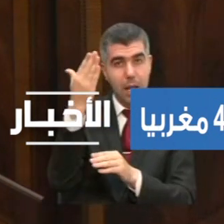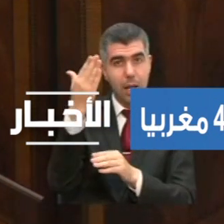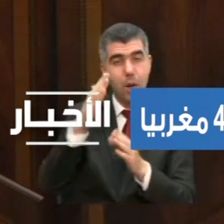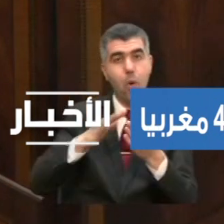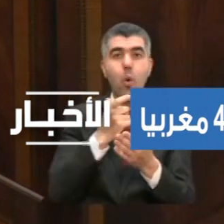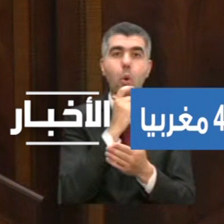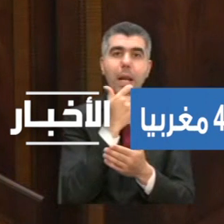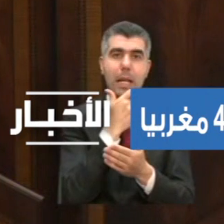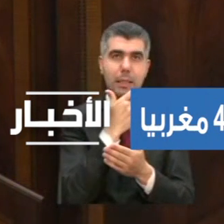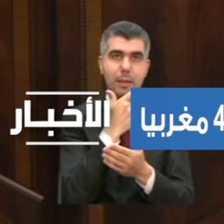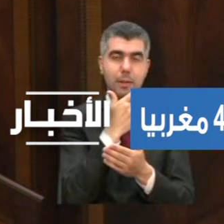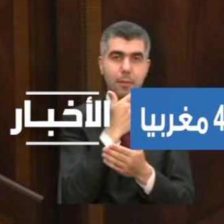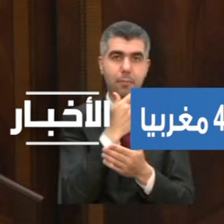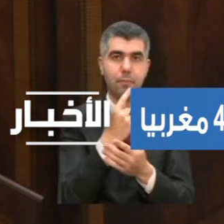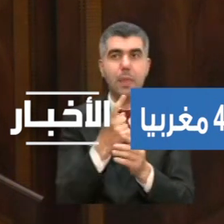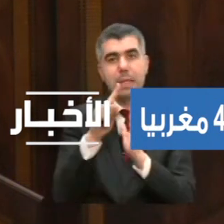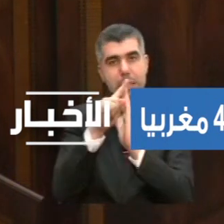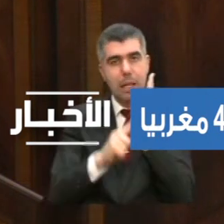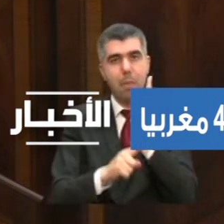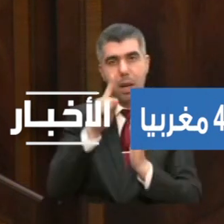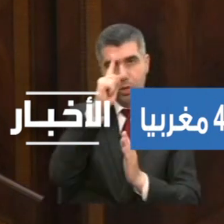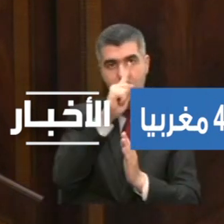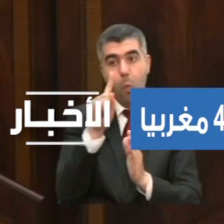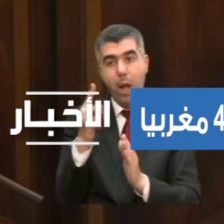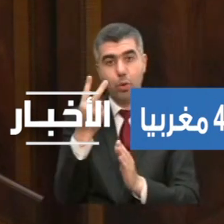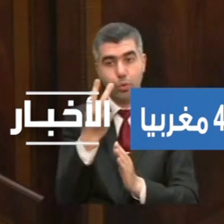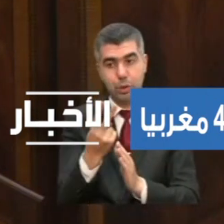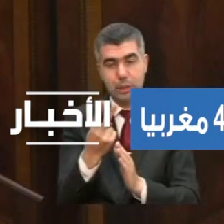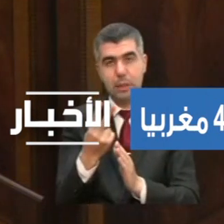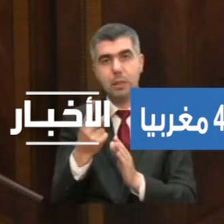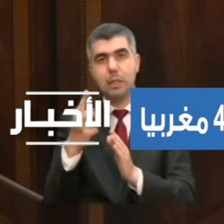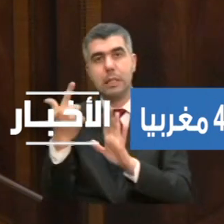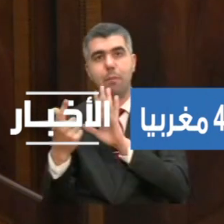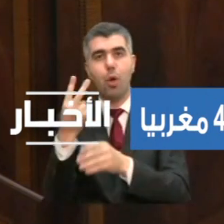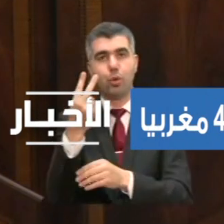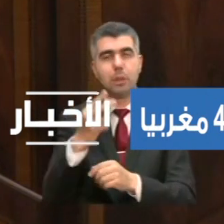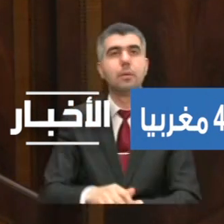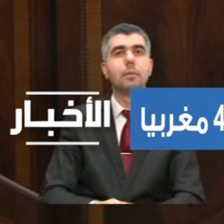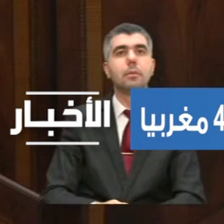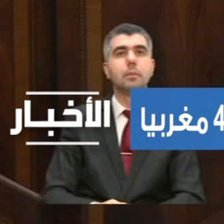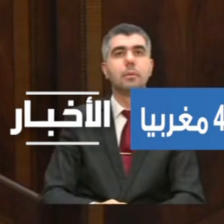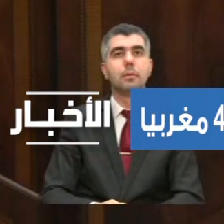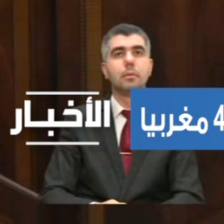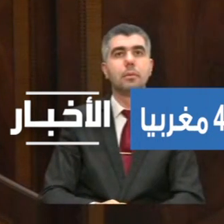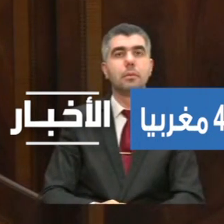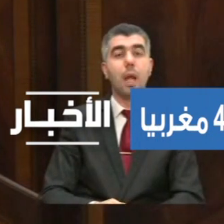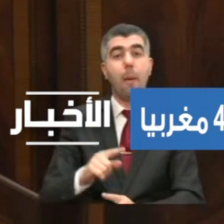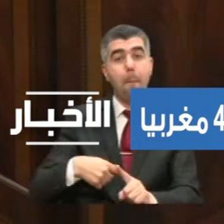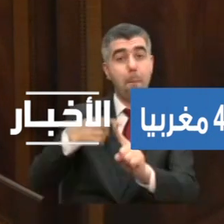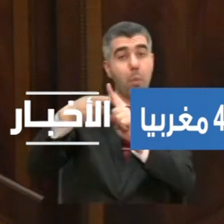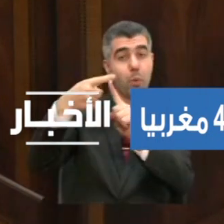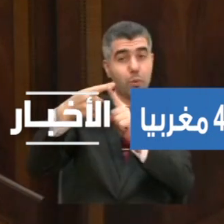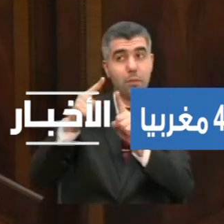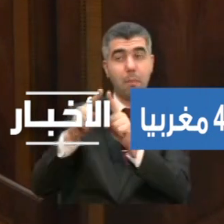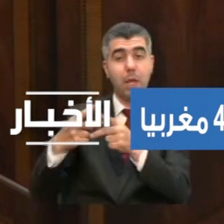المتحدة. هادو غيكونوا في هذا الأسبوع من 21 حتى 27، وبذلك سنرفع عدد المستفيدين